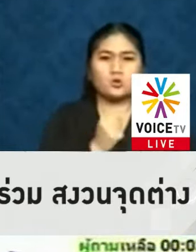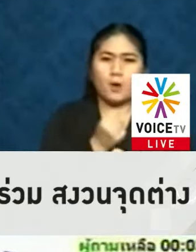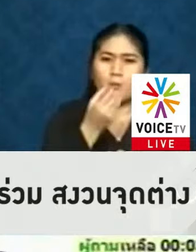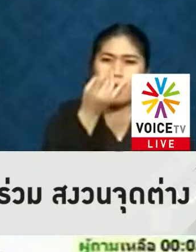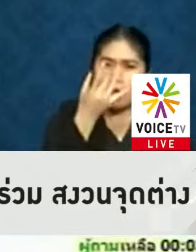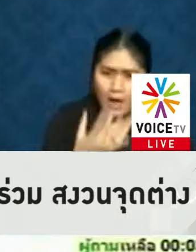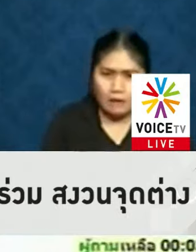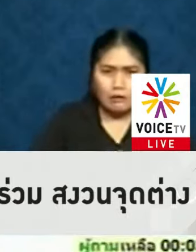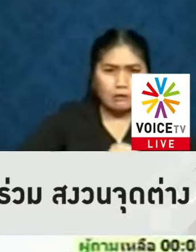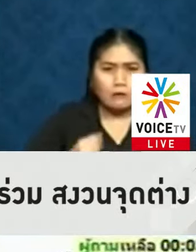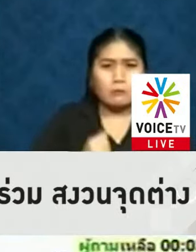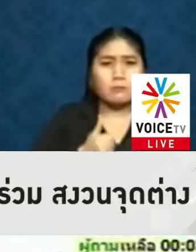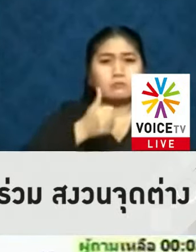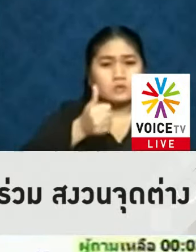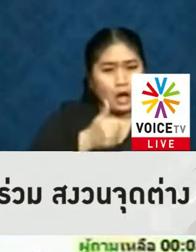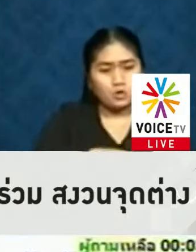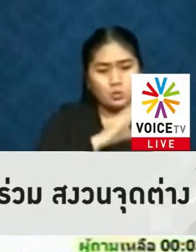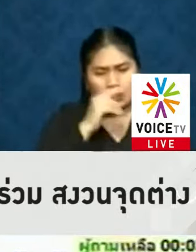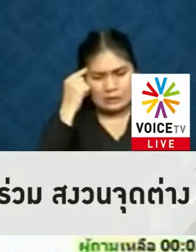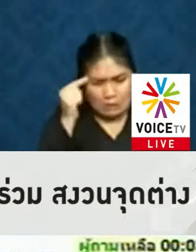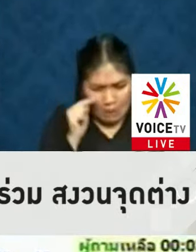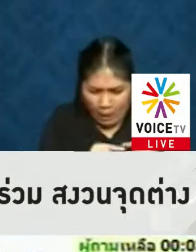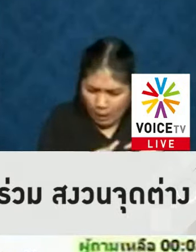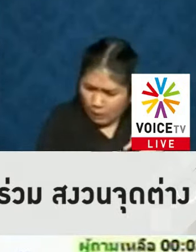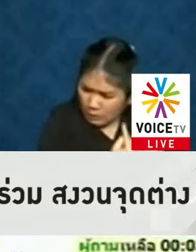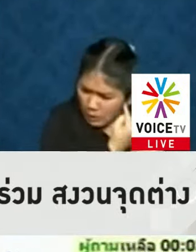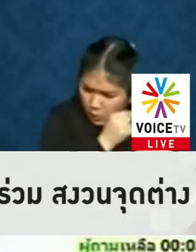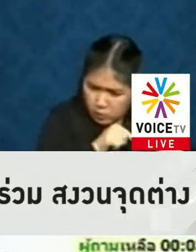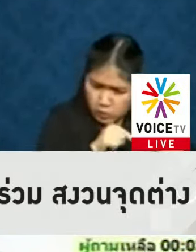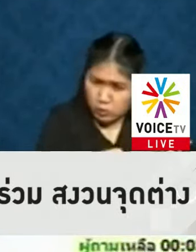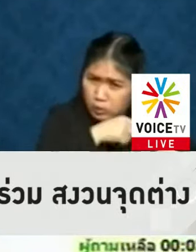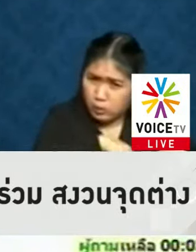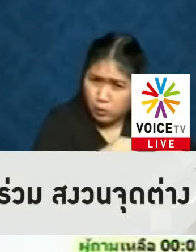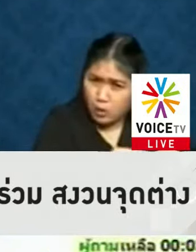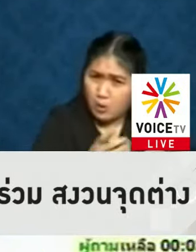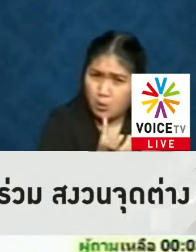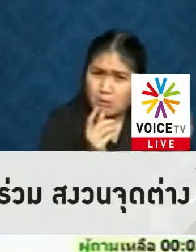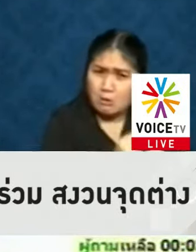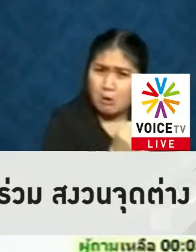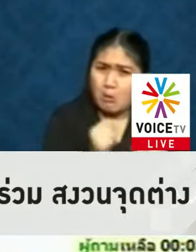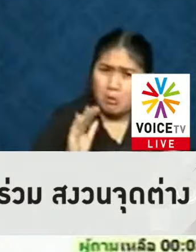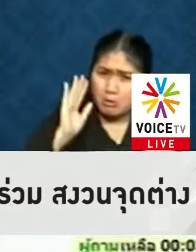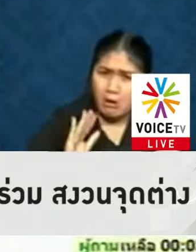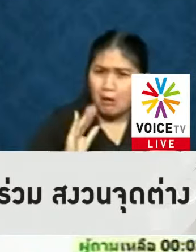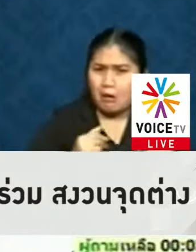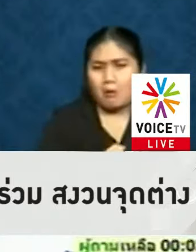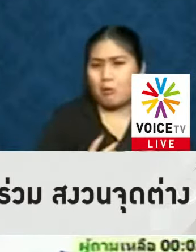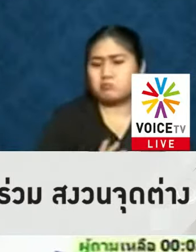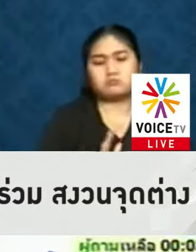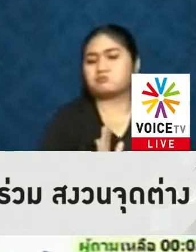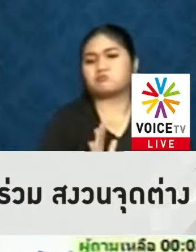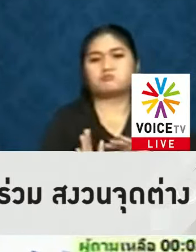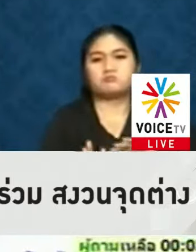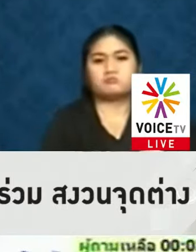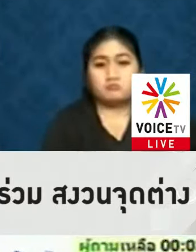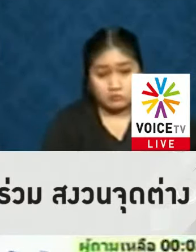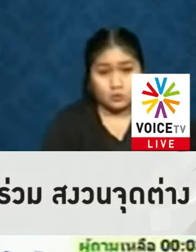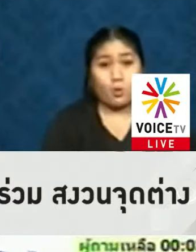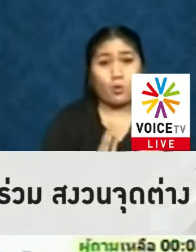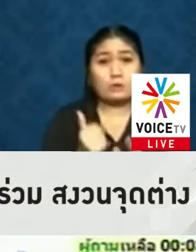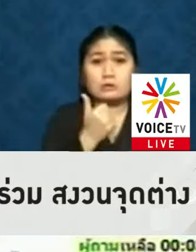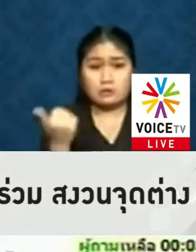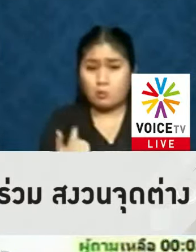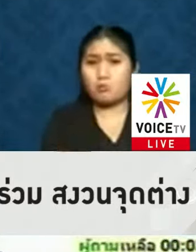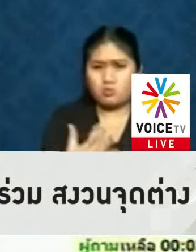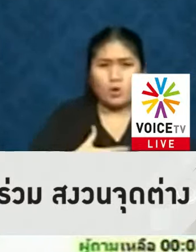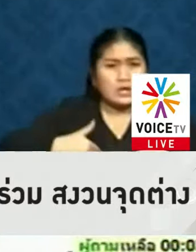ได้มากอย่าไปหมกมุ่นอยู่กับประเด็นเดียวผมคิดว่ารัฐธรรมนูญนี้จะเป็นประชาธิปไตยได้ผมคุยกับทุกคนมาเขาบอกเขายินดีให้เป็นประชาธิปไตยทั้